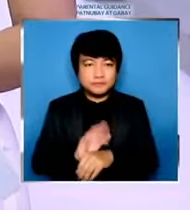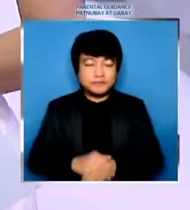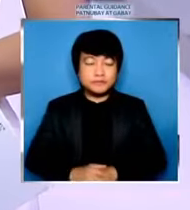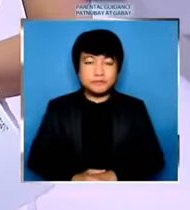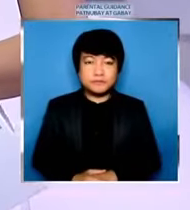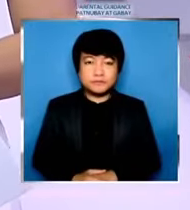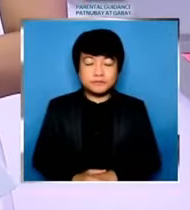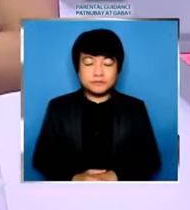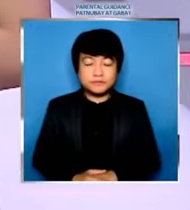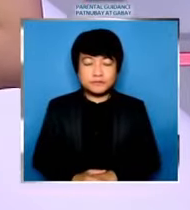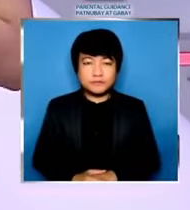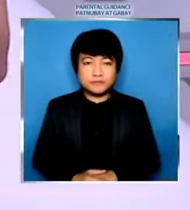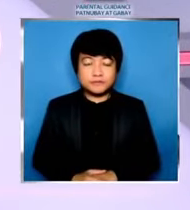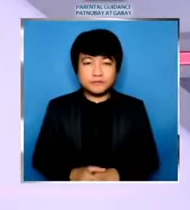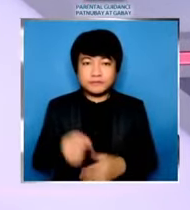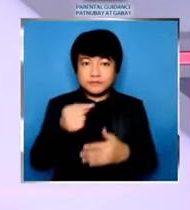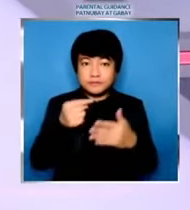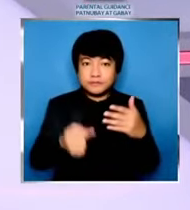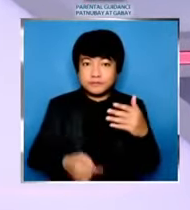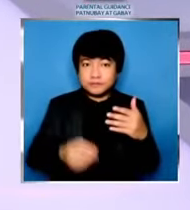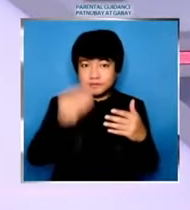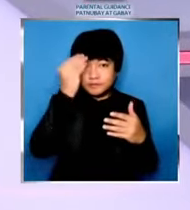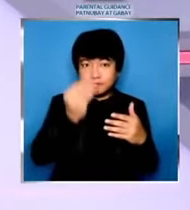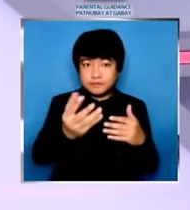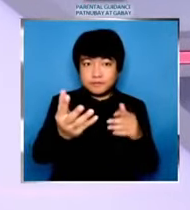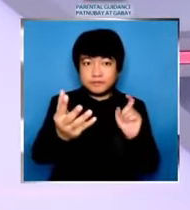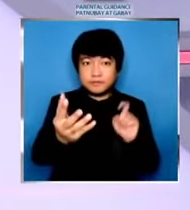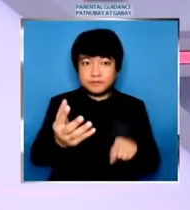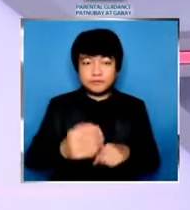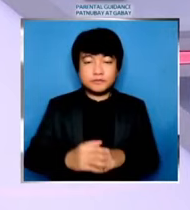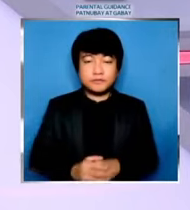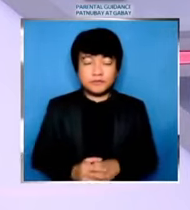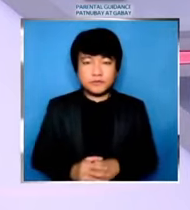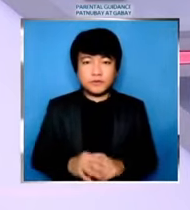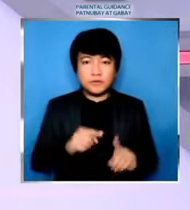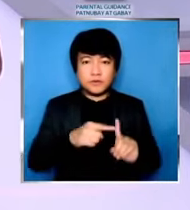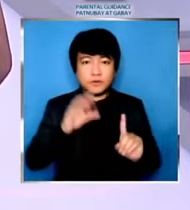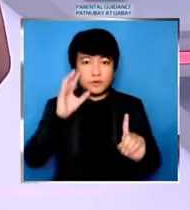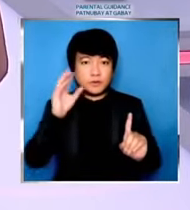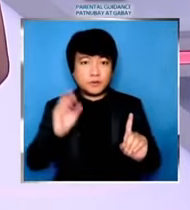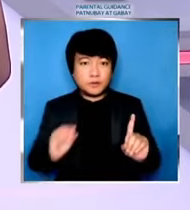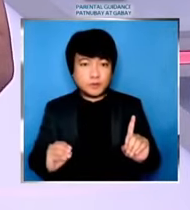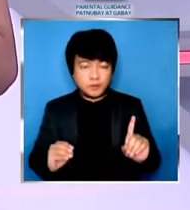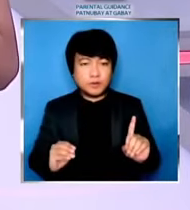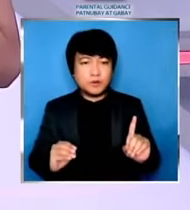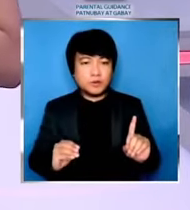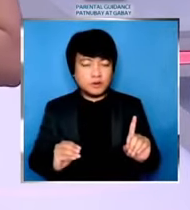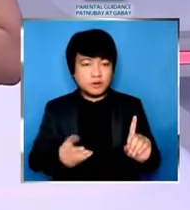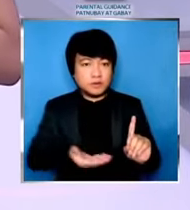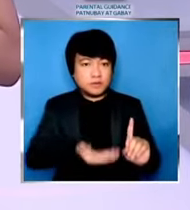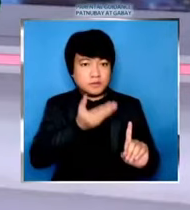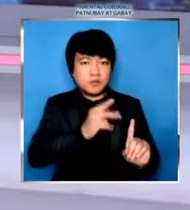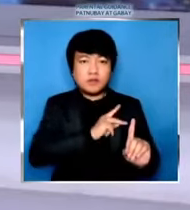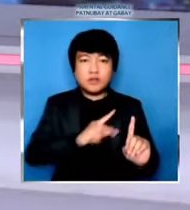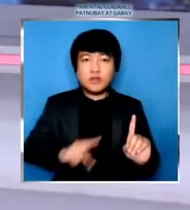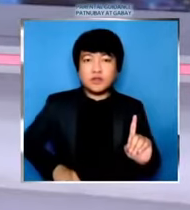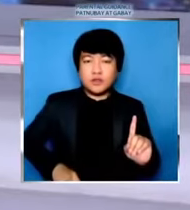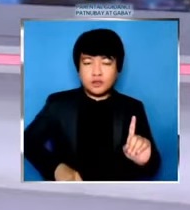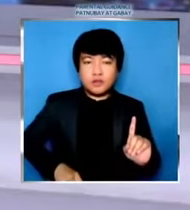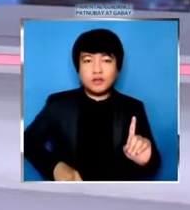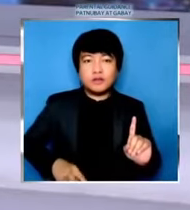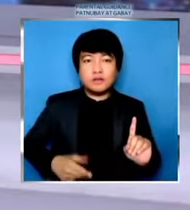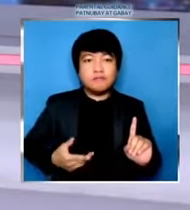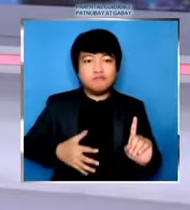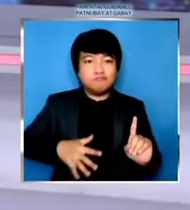2023. Ito pang mga dapat alam mo, isang kakaibang supling ng tinuguraang King of the Jungle ang isinilang dito sa Pilipinas. Totoo yan